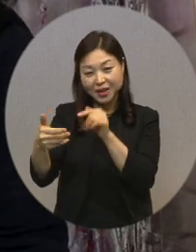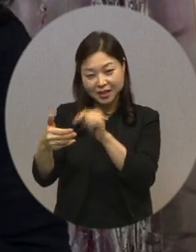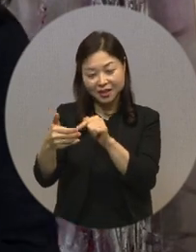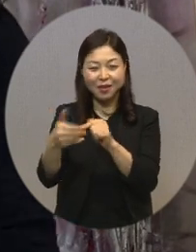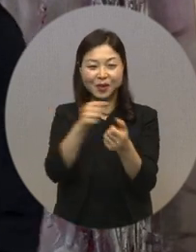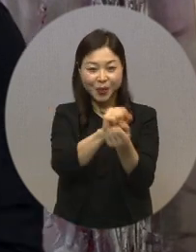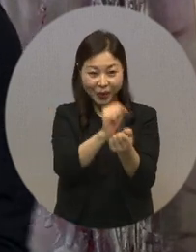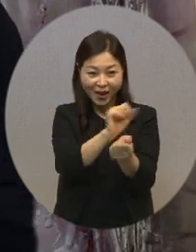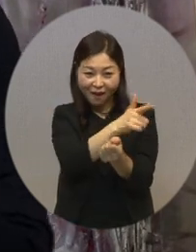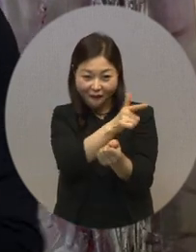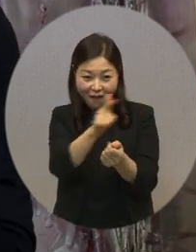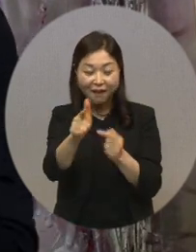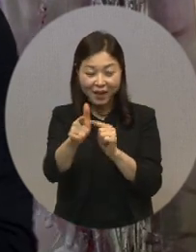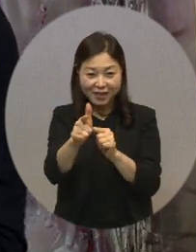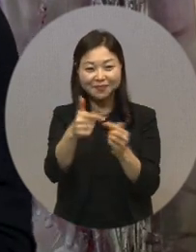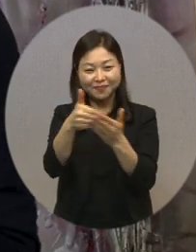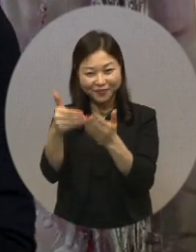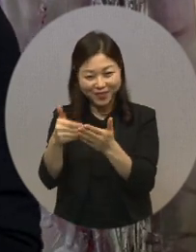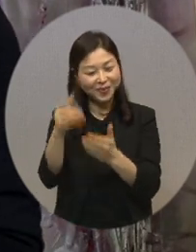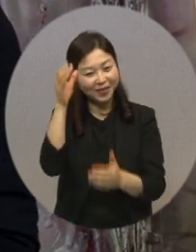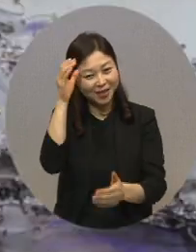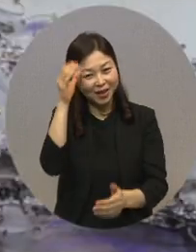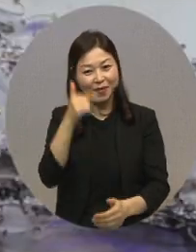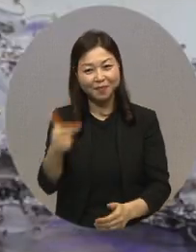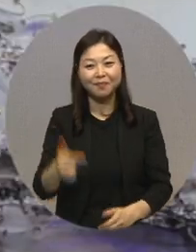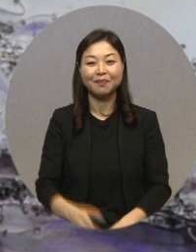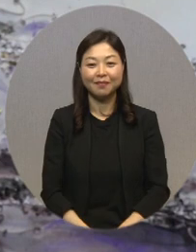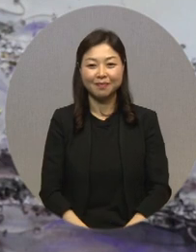정말 기대됩니다.